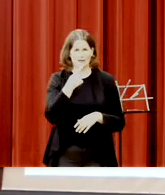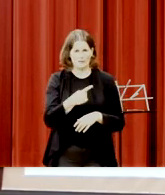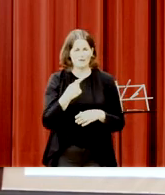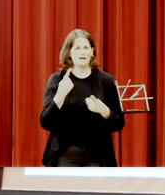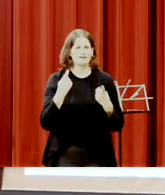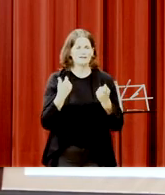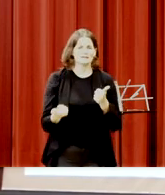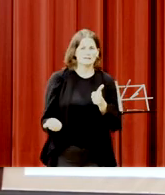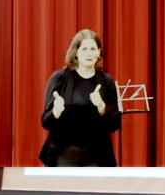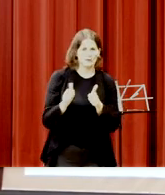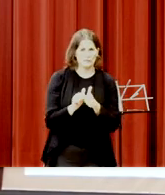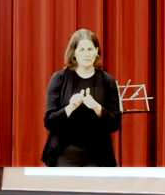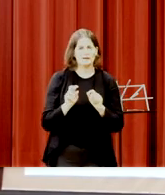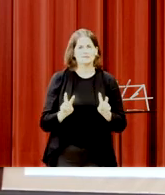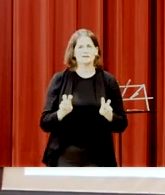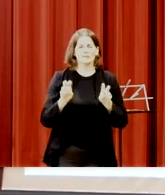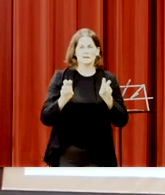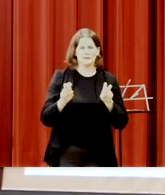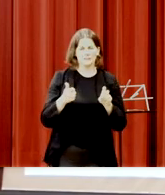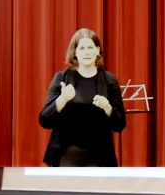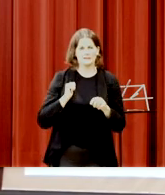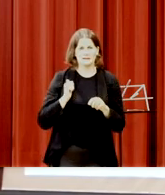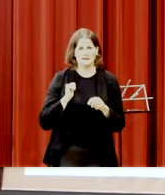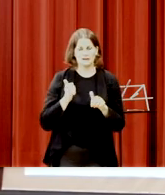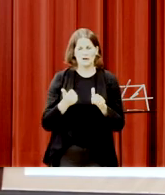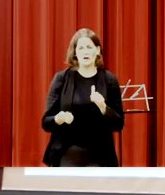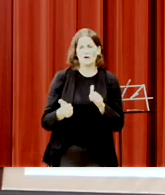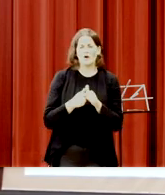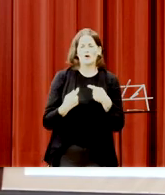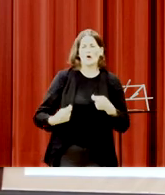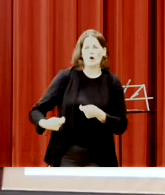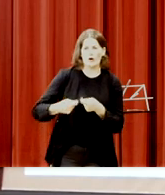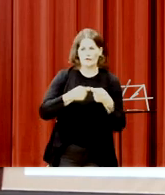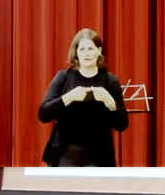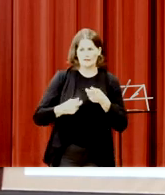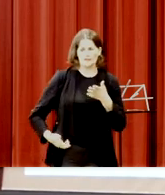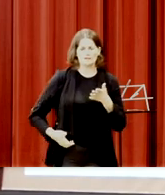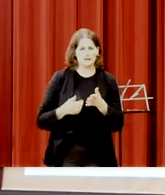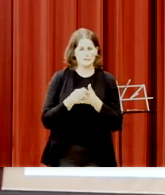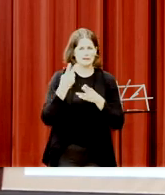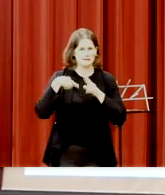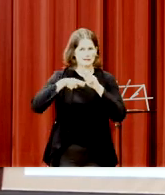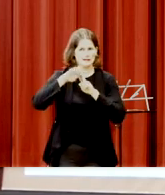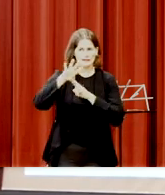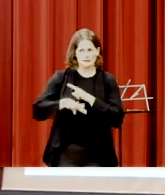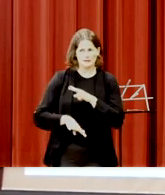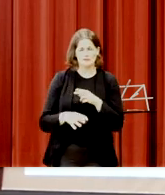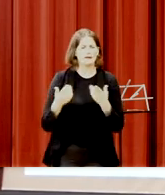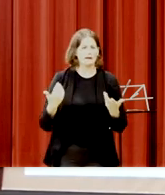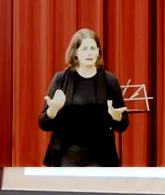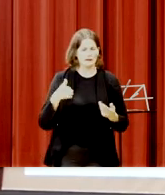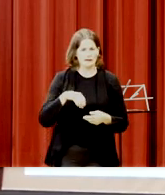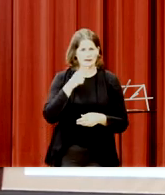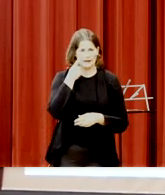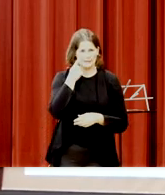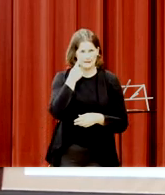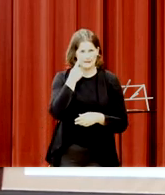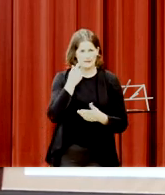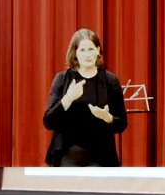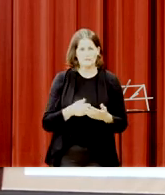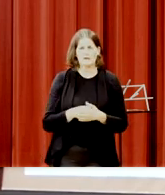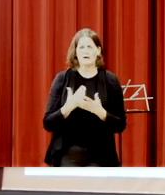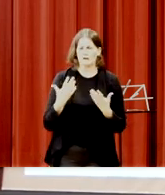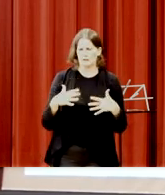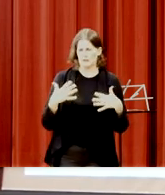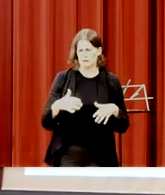veu, se mos gira faena. Però benvinguda sigui aquesta faena si ha de servir per començar a revertir la